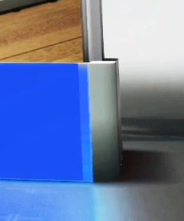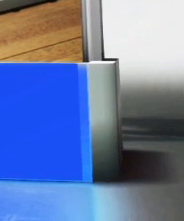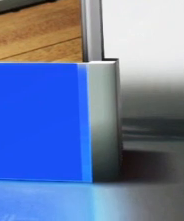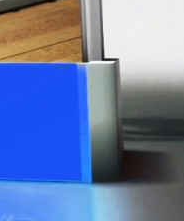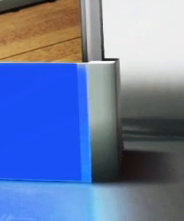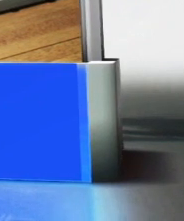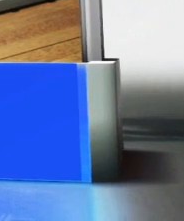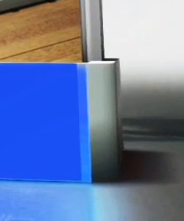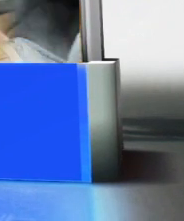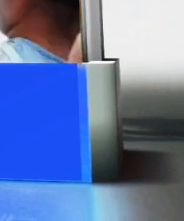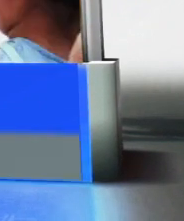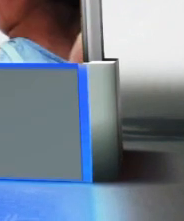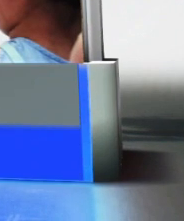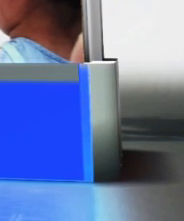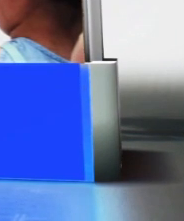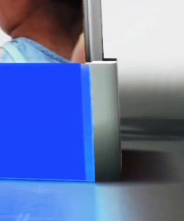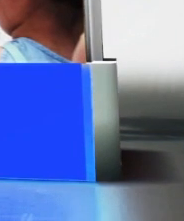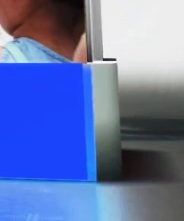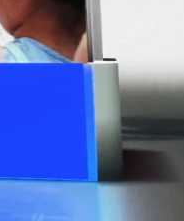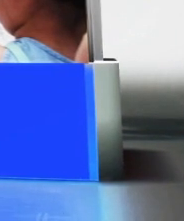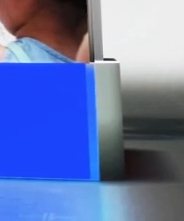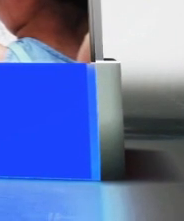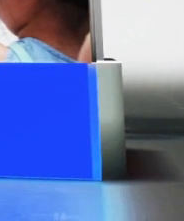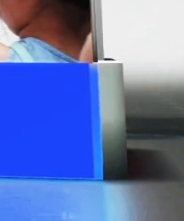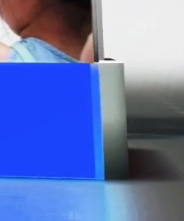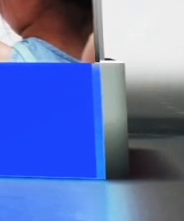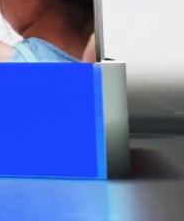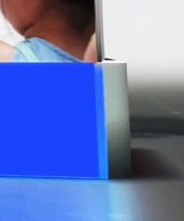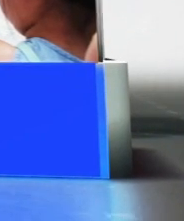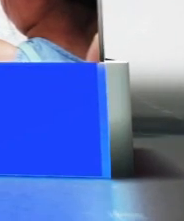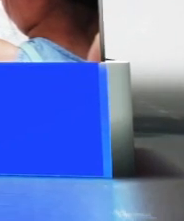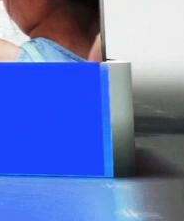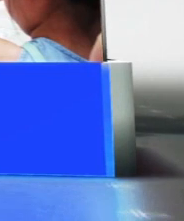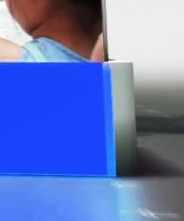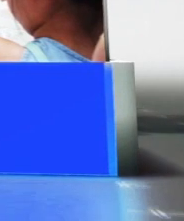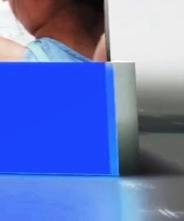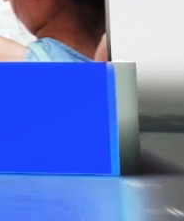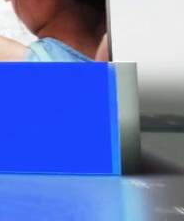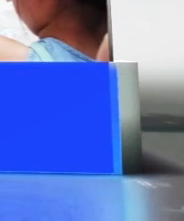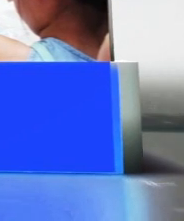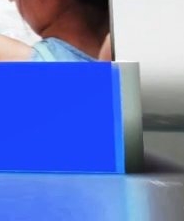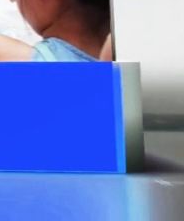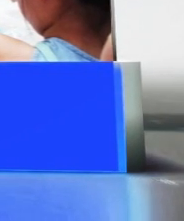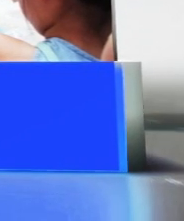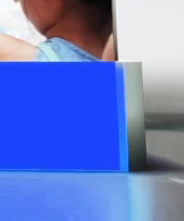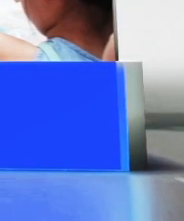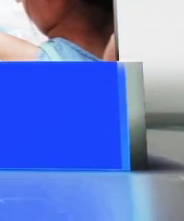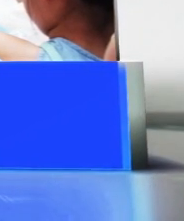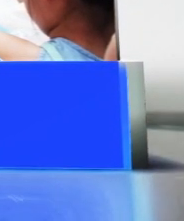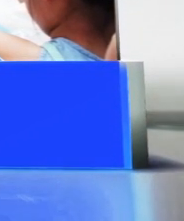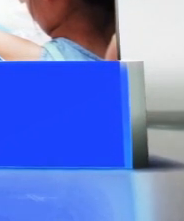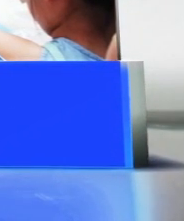됐습니다. 9개 시립도서관이 모두 한자리에 모여 펼치는 2018 대구 시립도서관 축제가